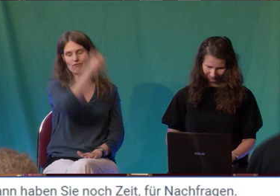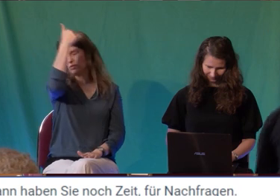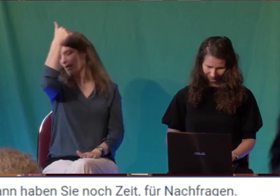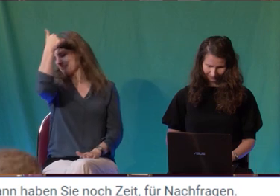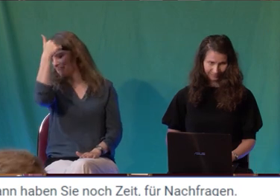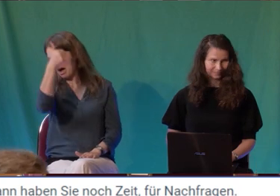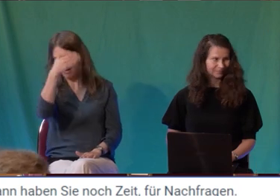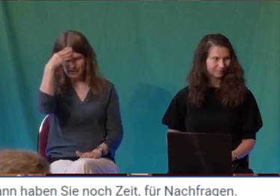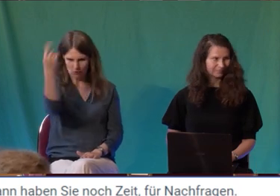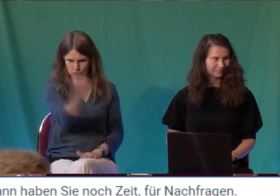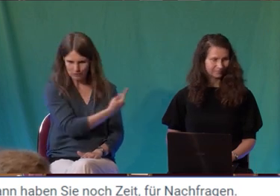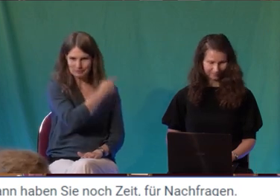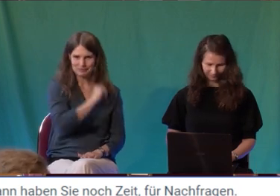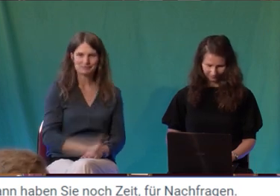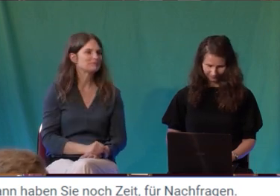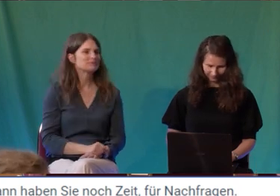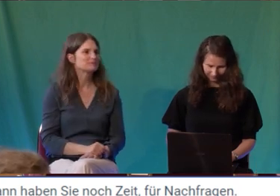nach vorne